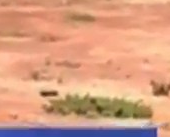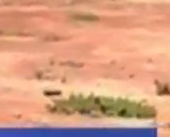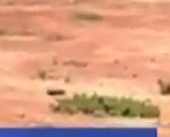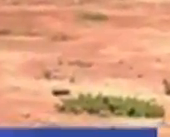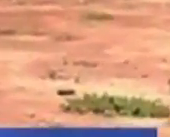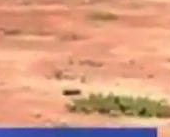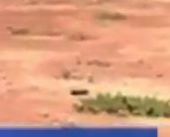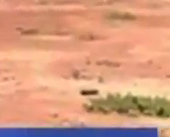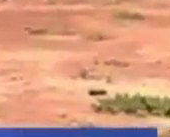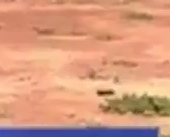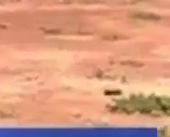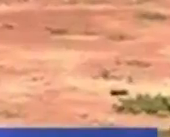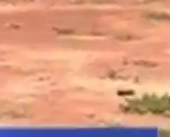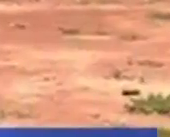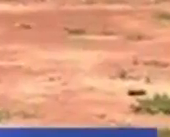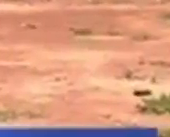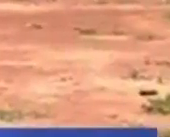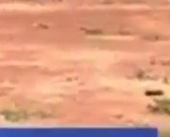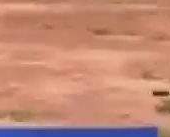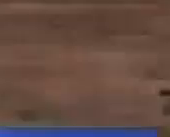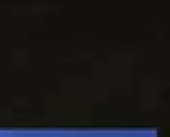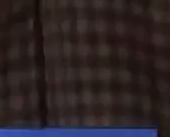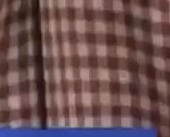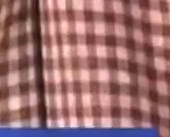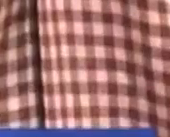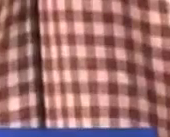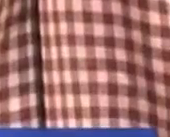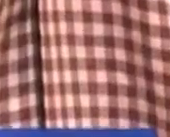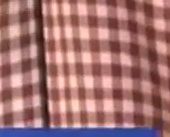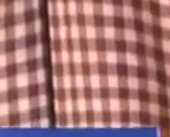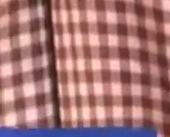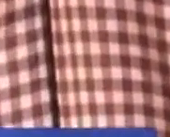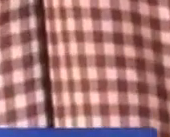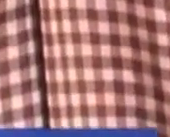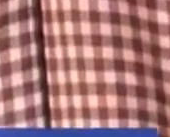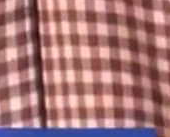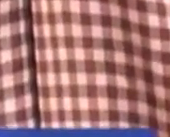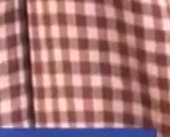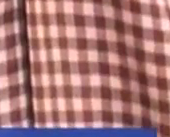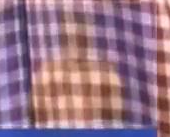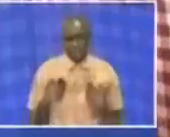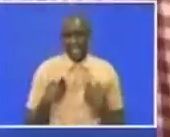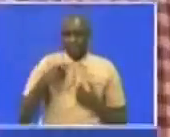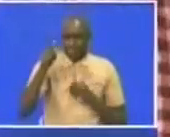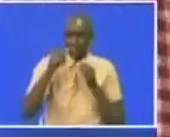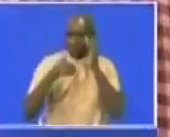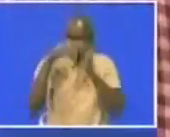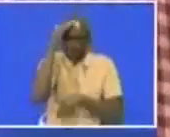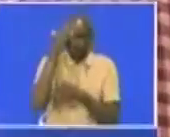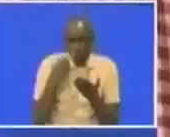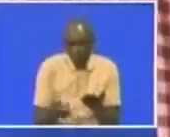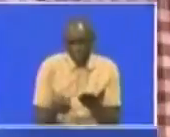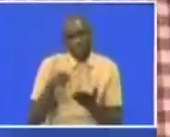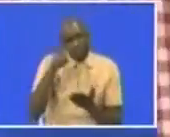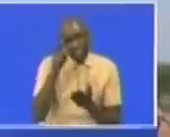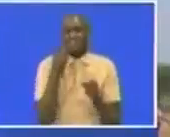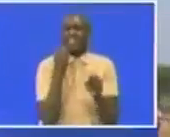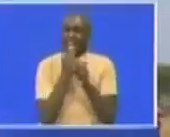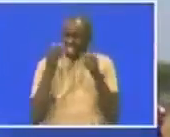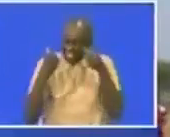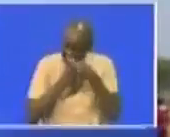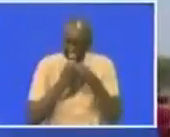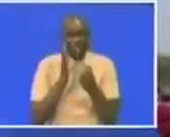Victor Karinka akitudondolea baadhi ya sifa alizonazo. Umahiri wake Victor kijana wa miaka